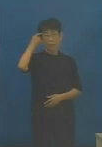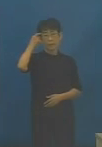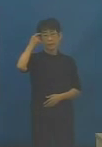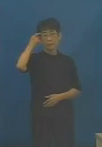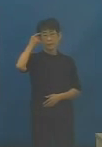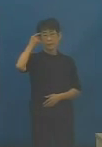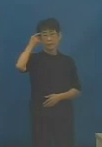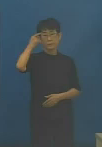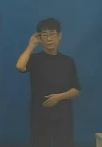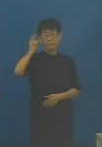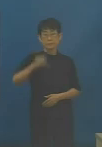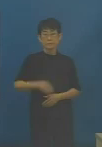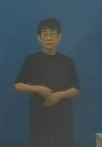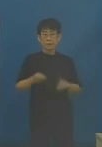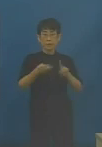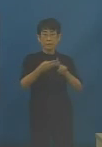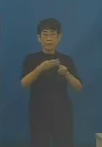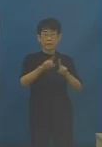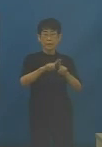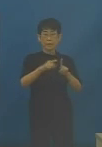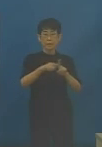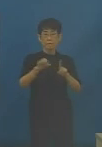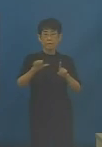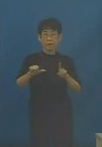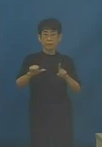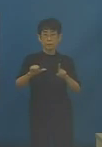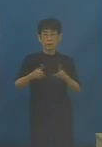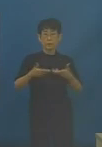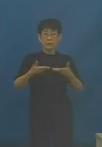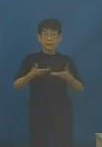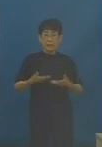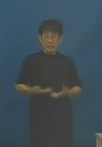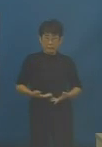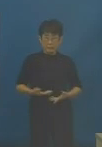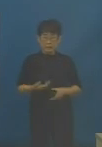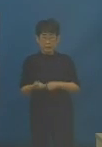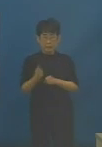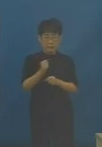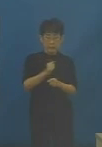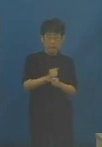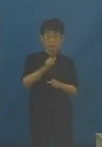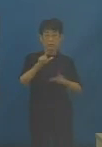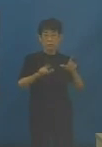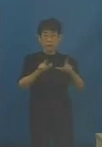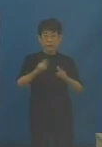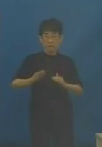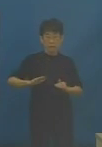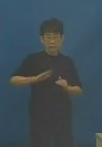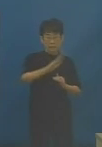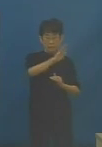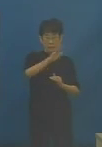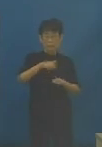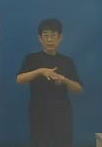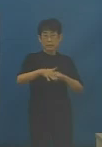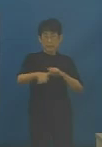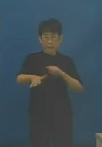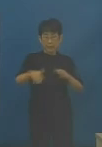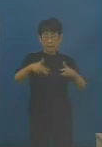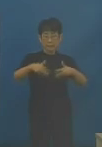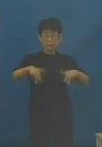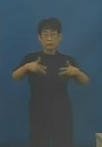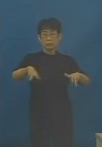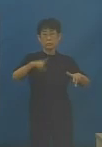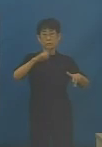。BA.5 対応型安心確立進化系システムというふうに、私どもは考